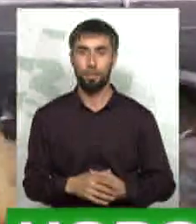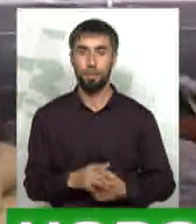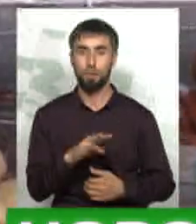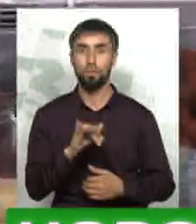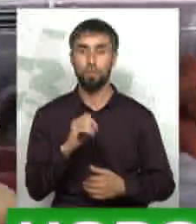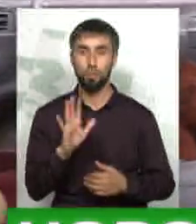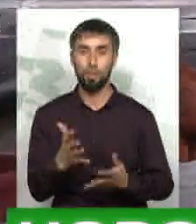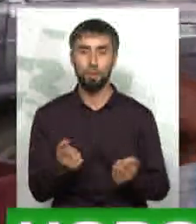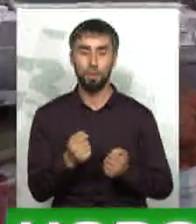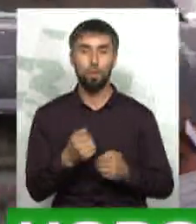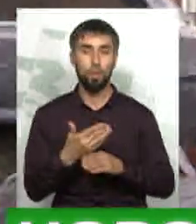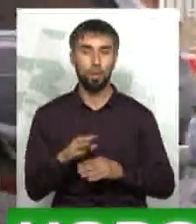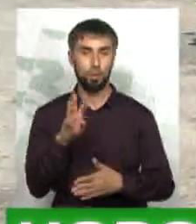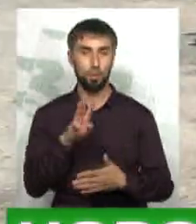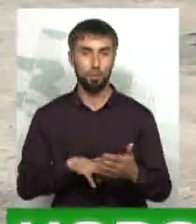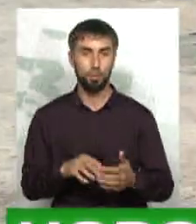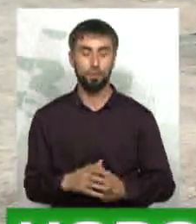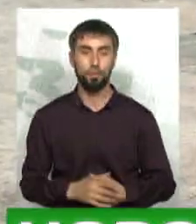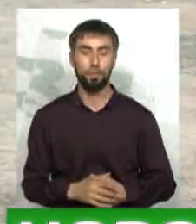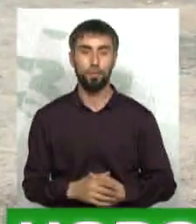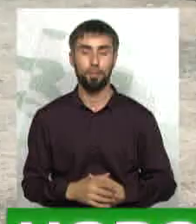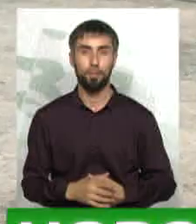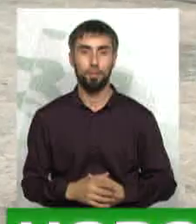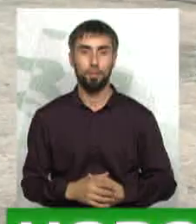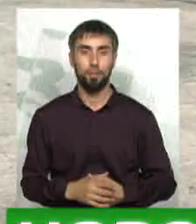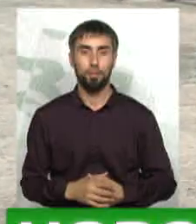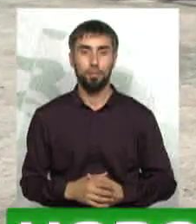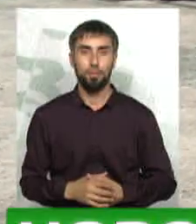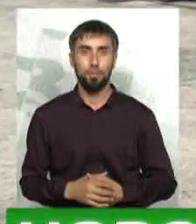уже будут применяться отдельные штрафы. Хава Гагиева, Мухаммед Белакиев, Новости 24.